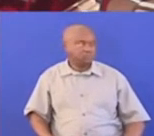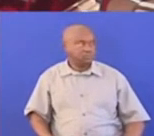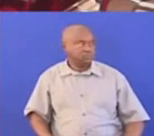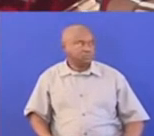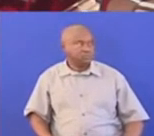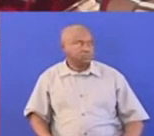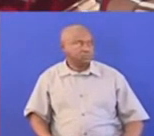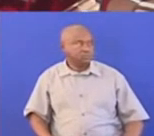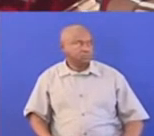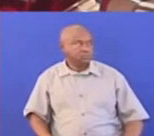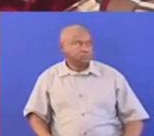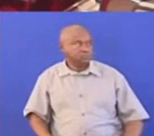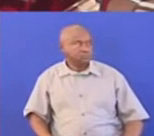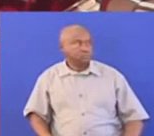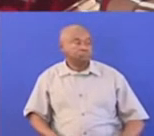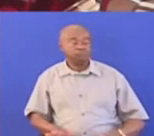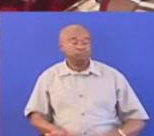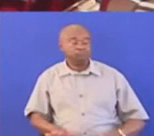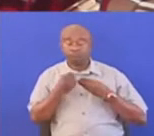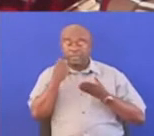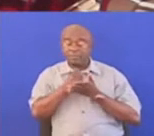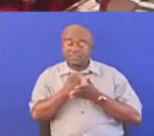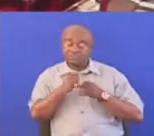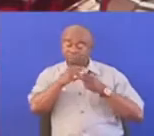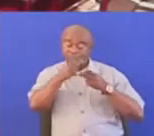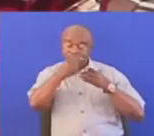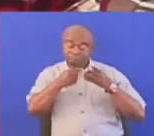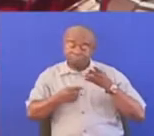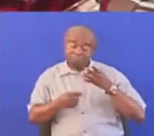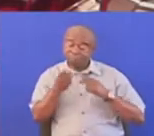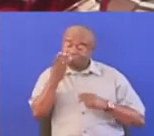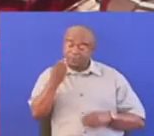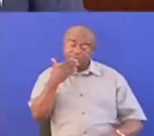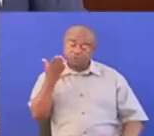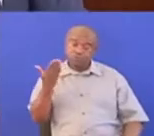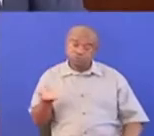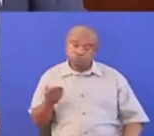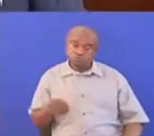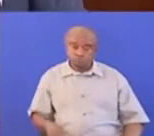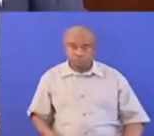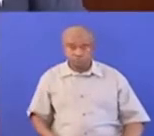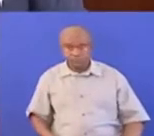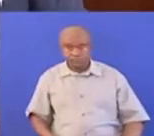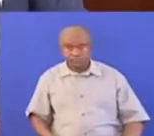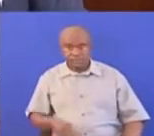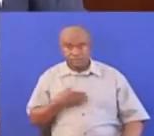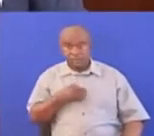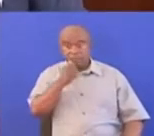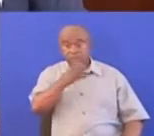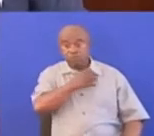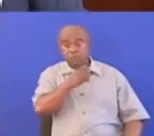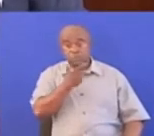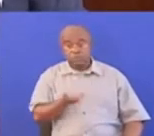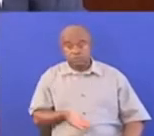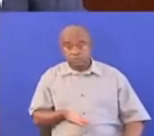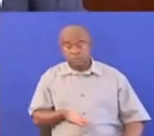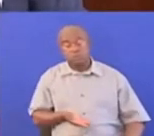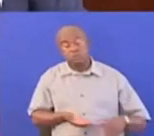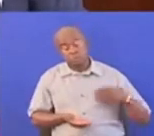kwa dhati kabisa wa kutuletea maazimio haya mawili muhimu sana. Nimpongeze Mheshimiwa Waziri kaka yangu